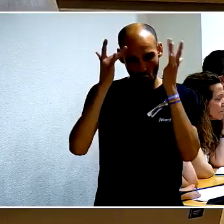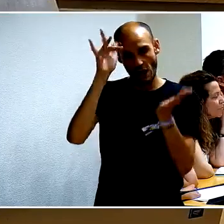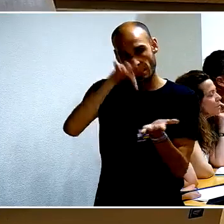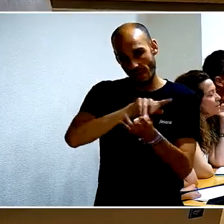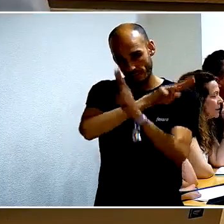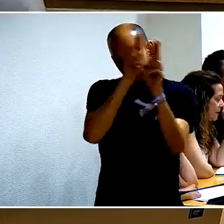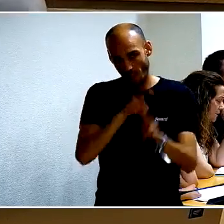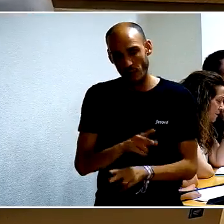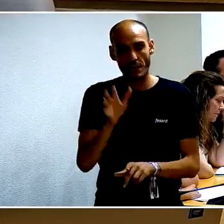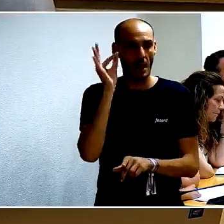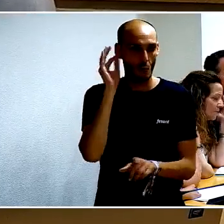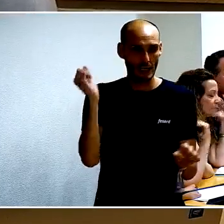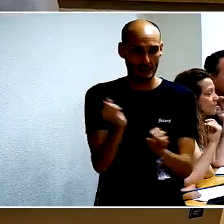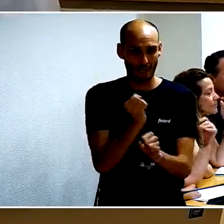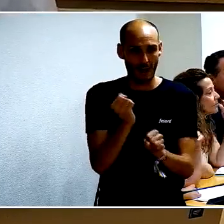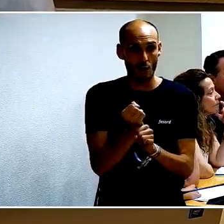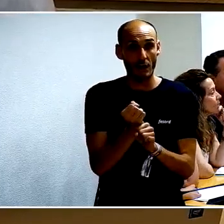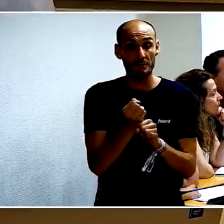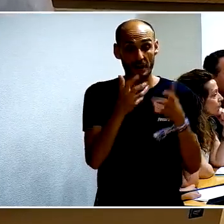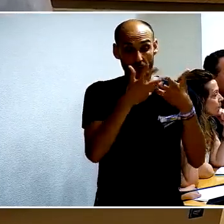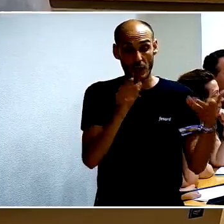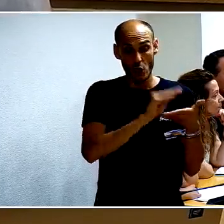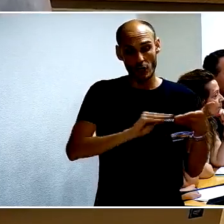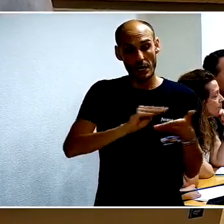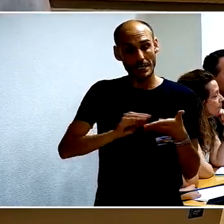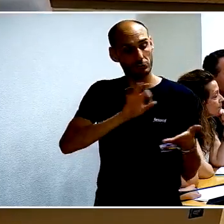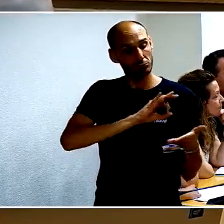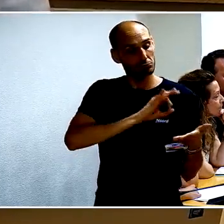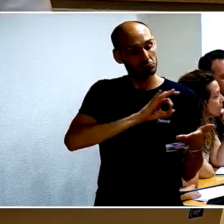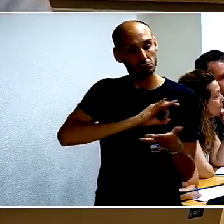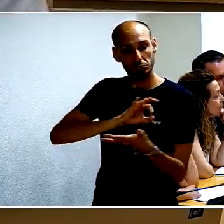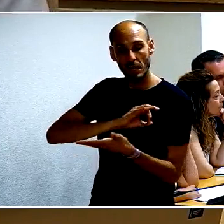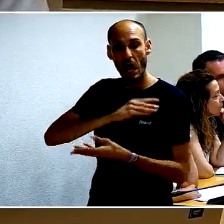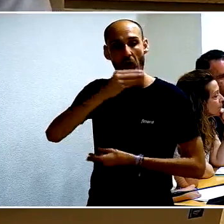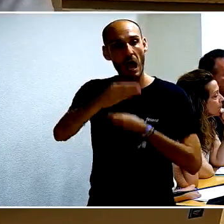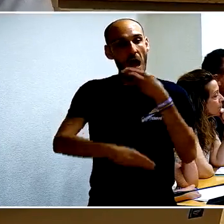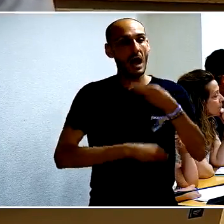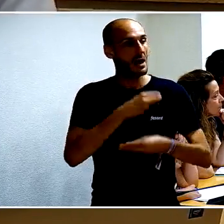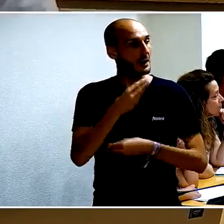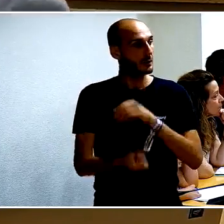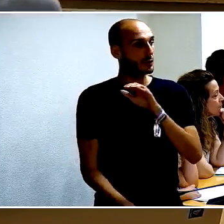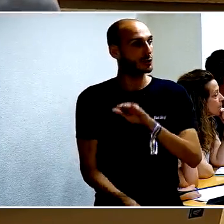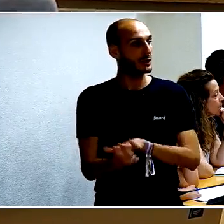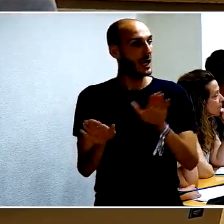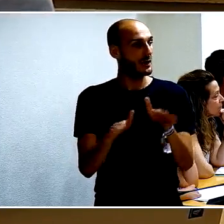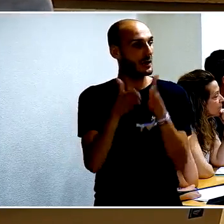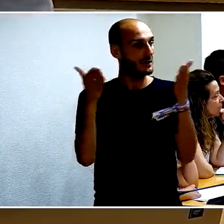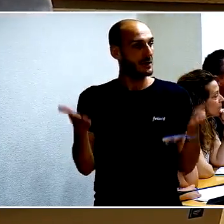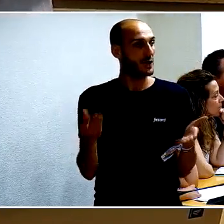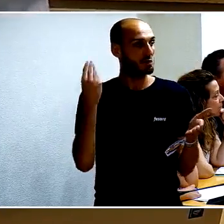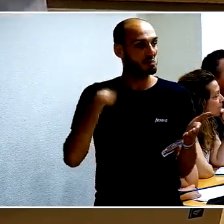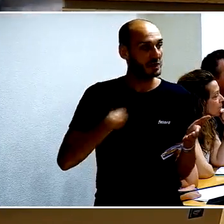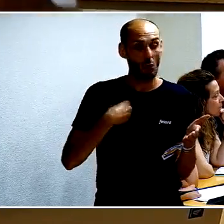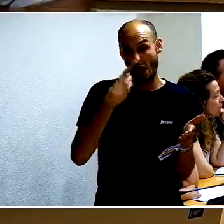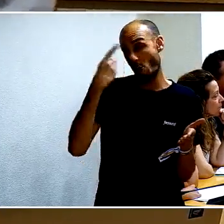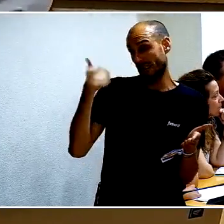dels guanyadors i les guanyadores, pues farem una edició dels premiats i dels finalistes que ens autoritzen, pues que serà, esta és la de